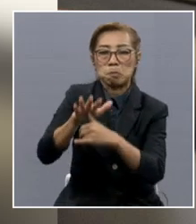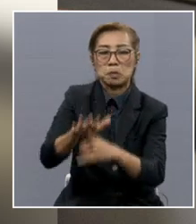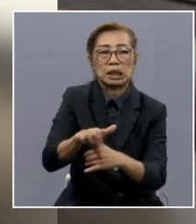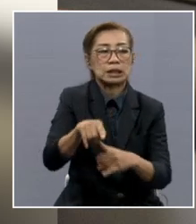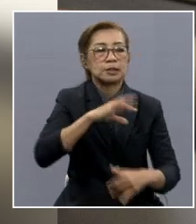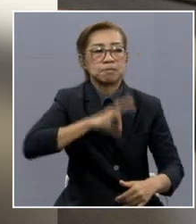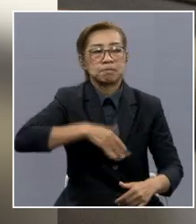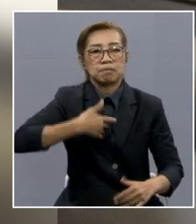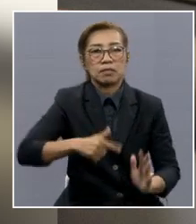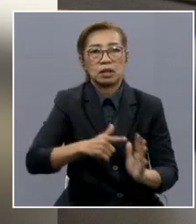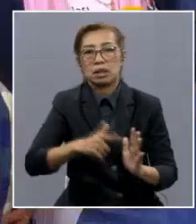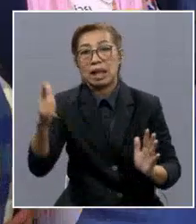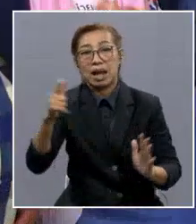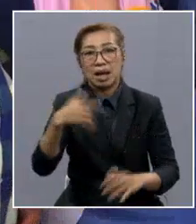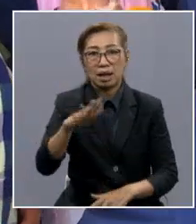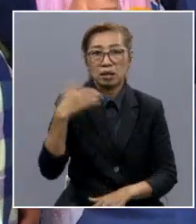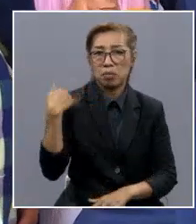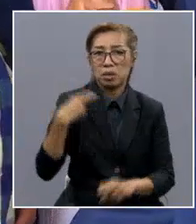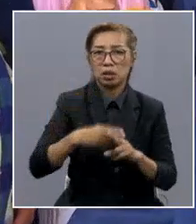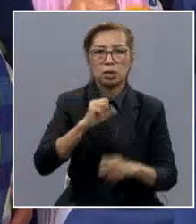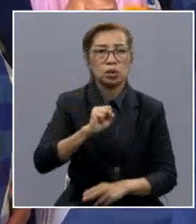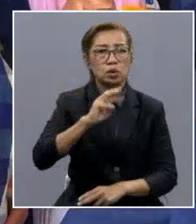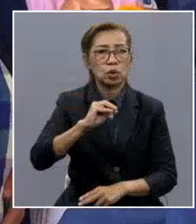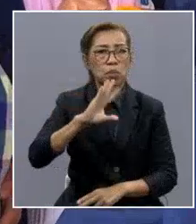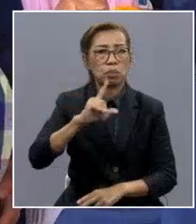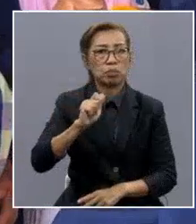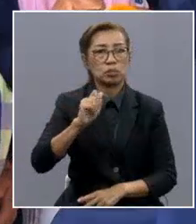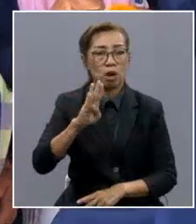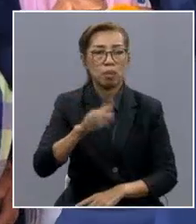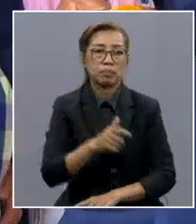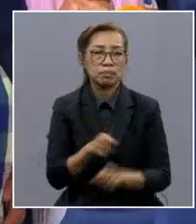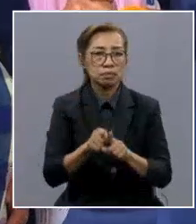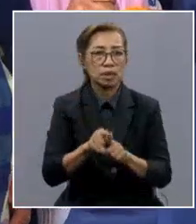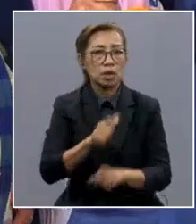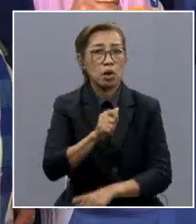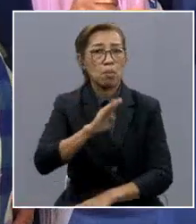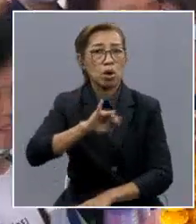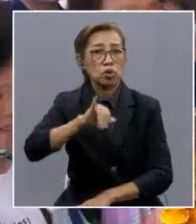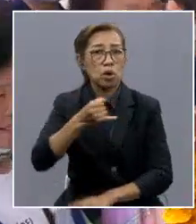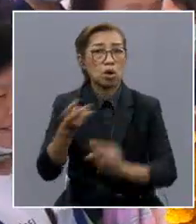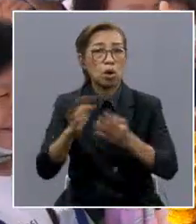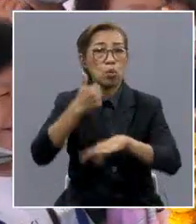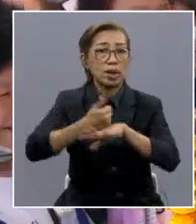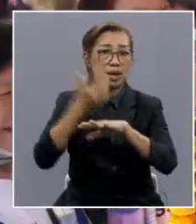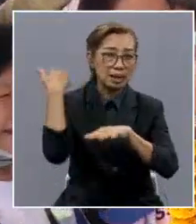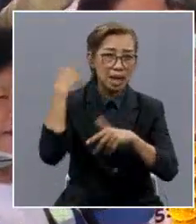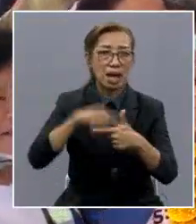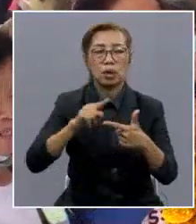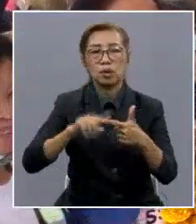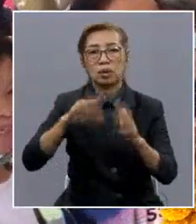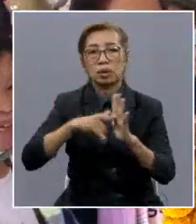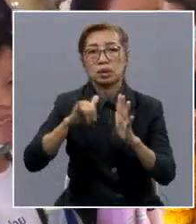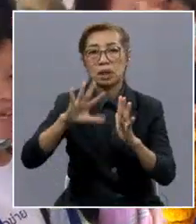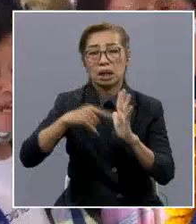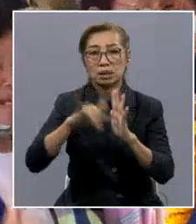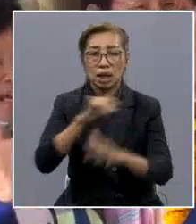งสมัครสส3คนก็คือคุณสมชอบนิติพจน์อดีตนายกอบจ.นครพนมคุณชาญชัยคำจำปานายกเทศ